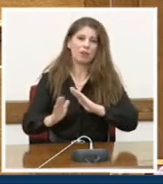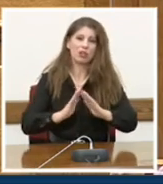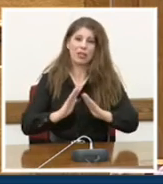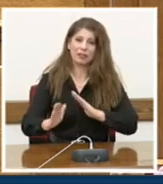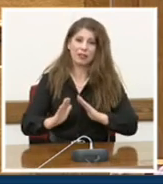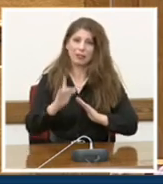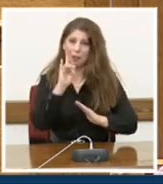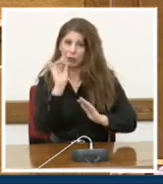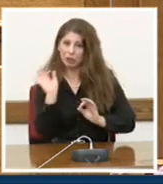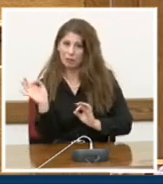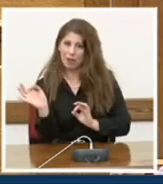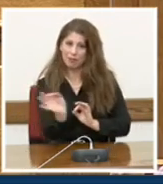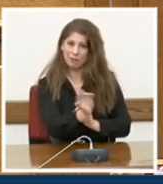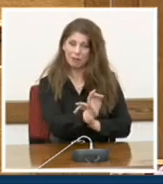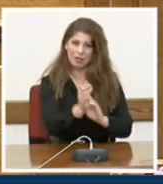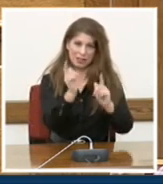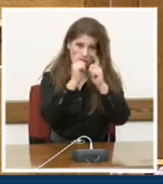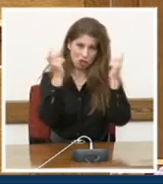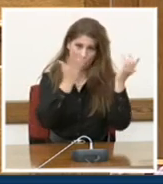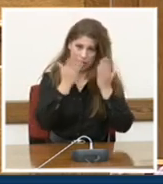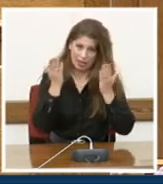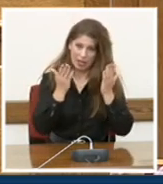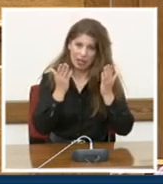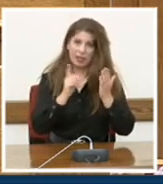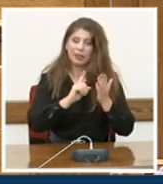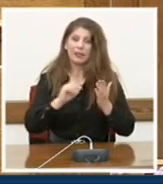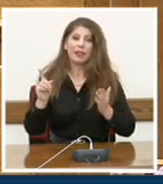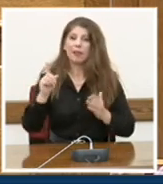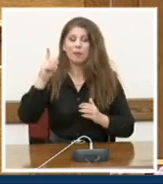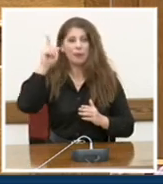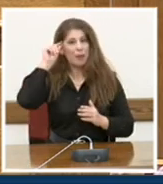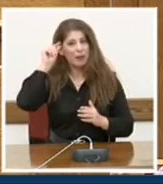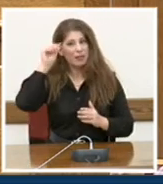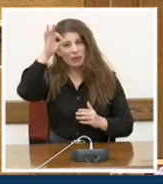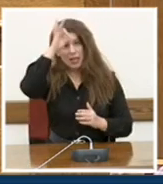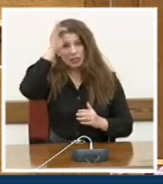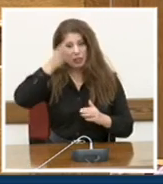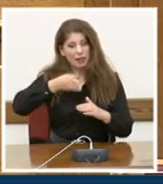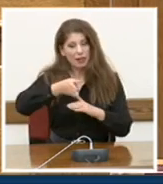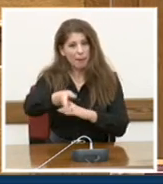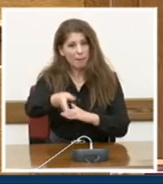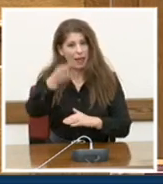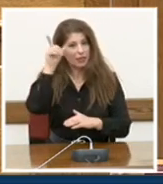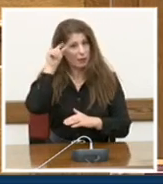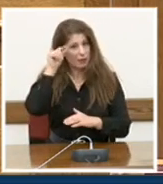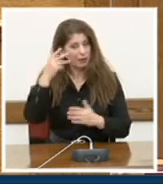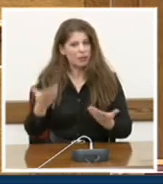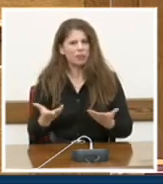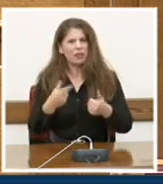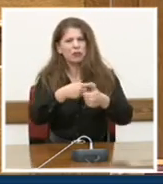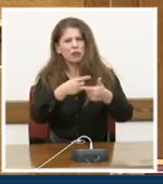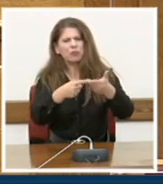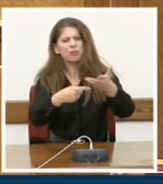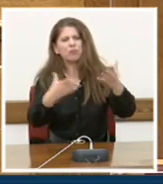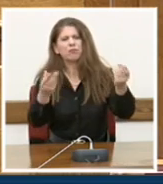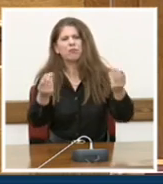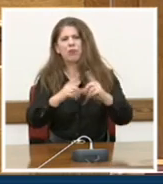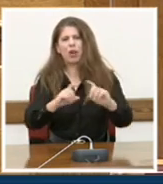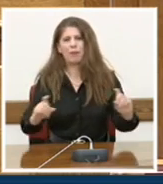πανδημία μέσα στα σχολιά της, για να μην μπει η πανεπιστημιακή αστυνομία στα πανεπιστήμια, για τόσα άλλα. Πολλοί